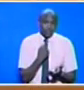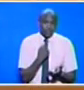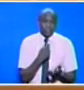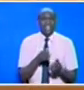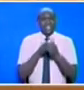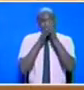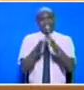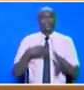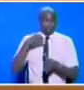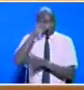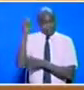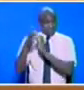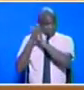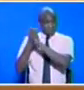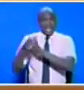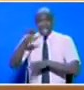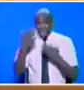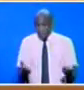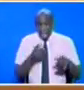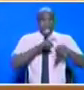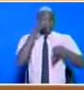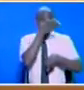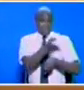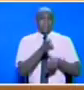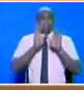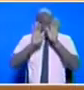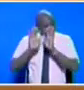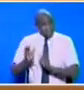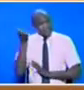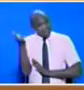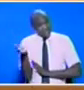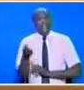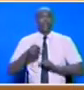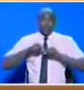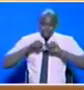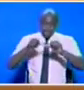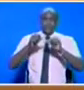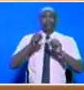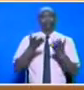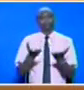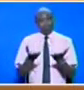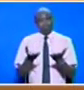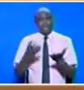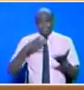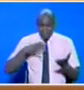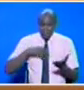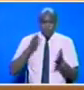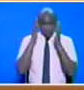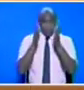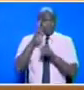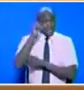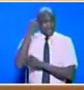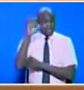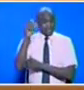Viongozi wa chama cha Jubilee leo wamekuwa maeneo ya Embu kutafuta uungwaji mkono, huku wakiendelea kuuza walioangazia kwenye manifesto yake.